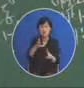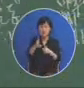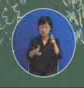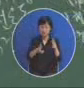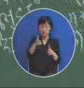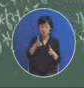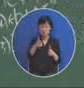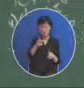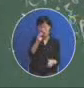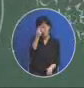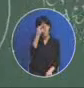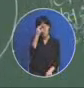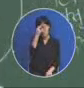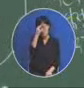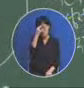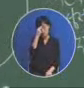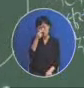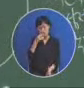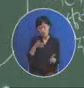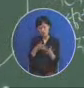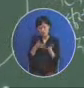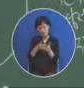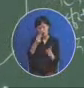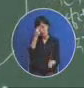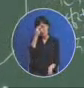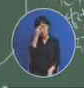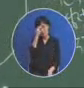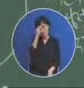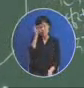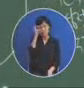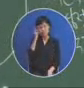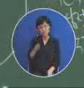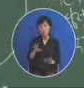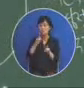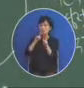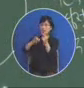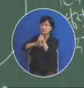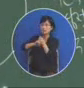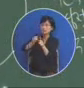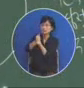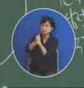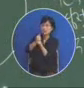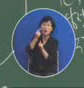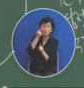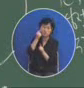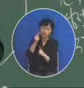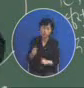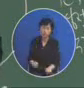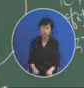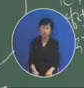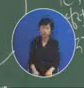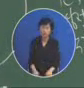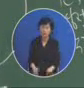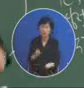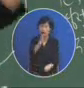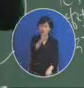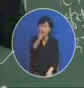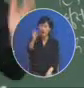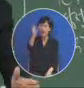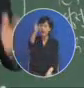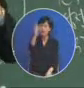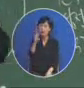있어요. Honestly speaking, our 그렇죠. church officers and our elders, I'm sure that you may be facing some difficulties in your businesses. Hold on to the covenant today.